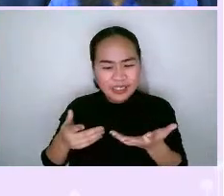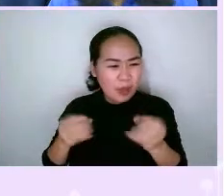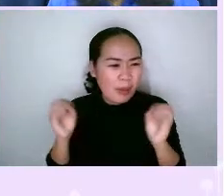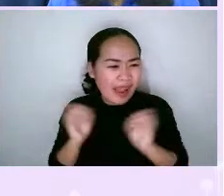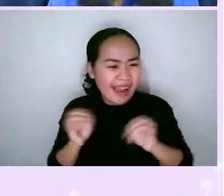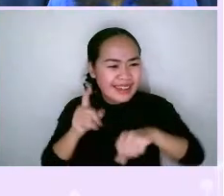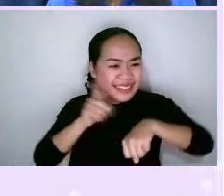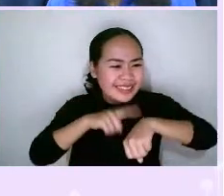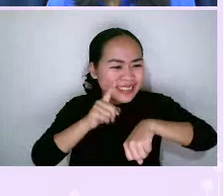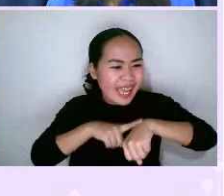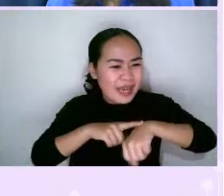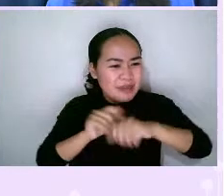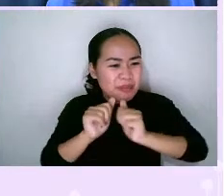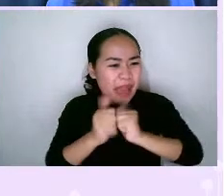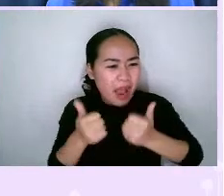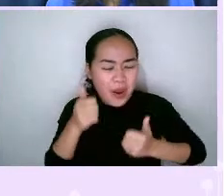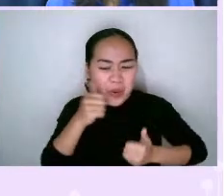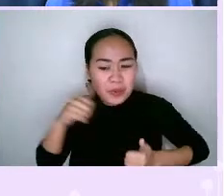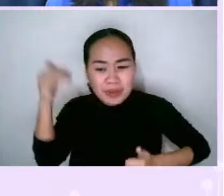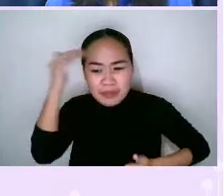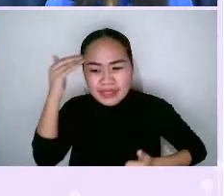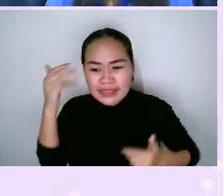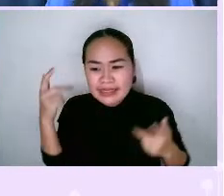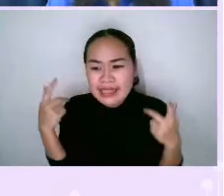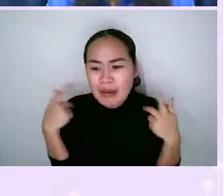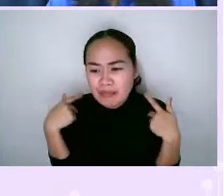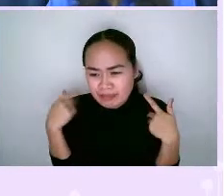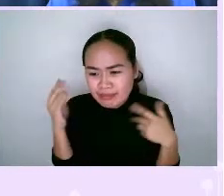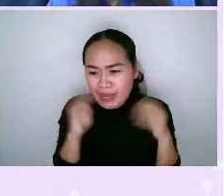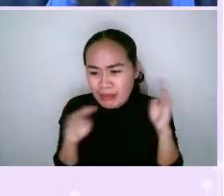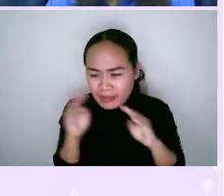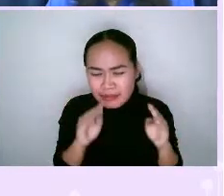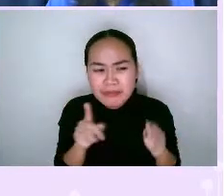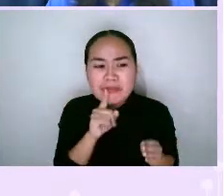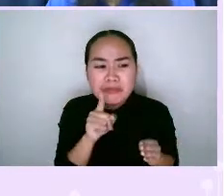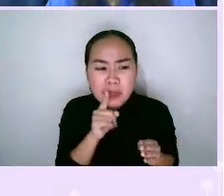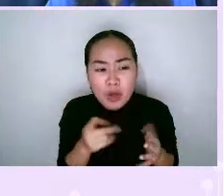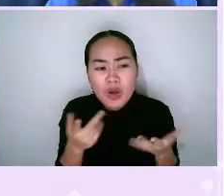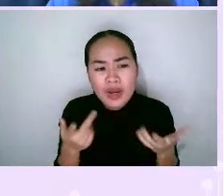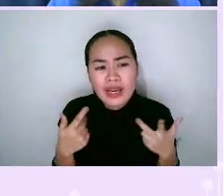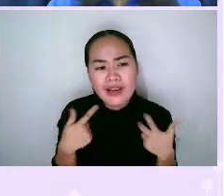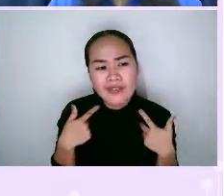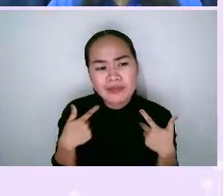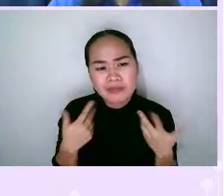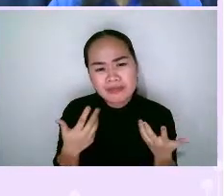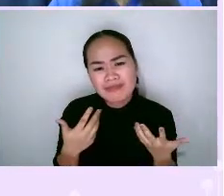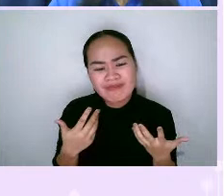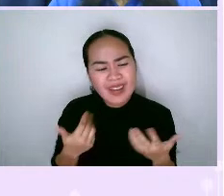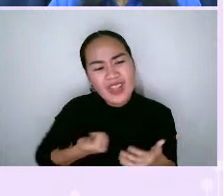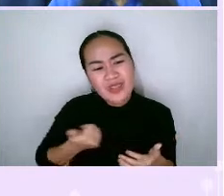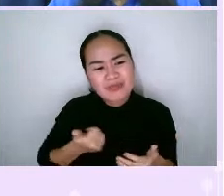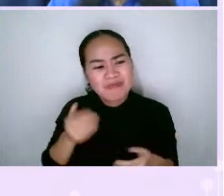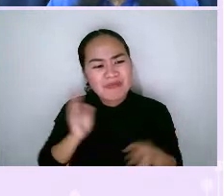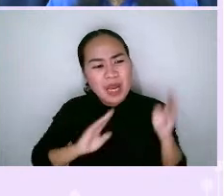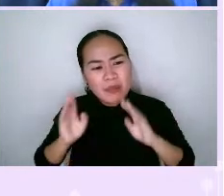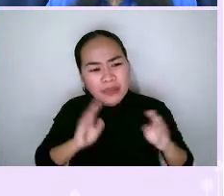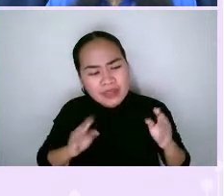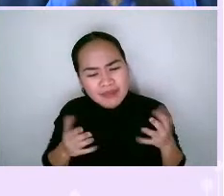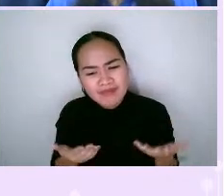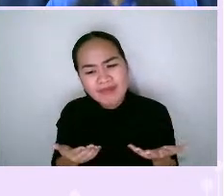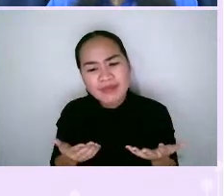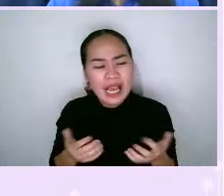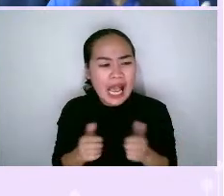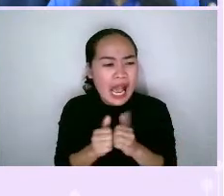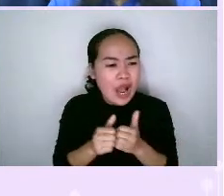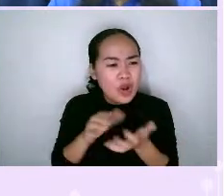mga kababaihan na may domestic responsibilities and others who have barriers to learning na makapag-aral.